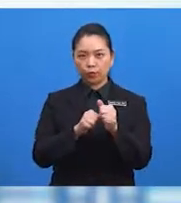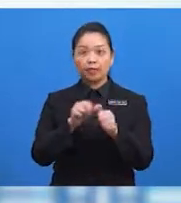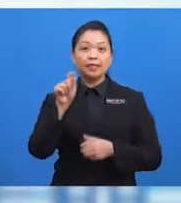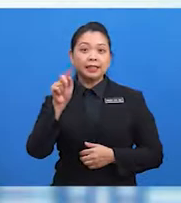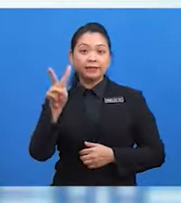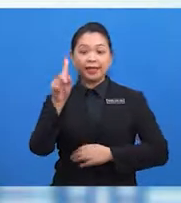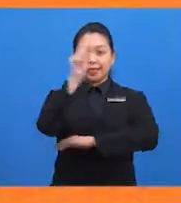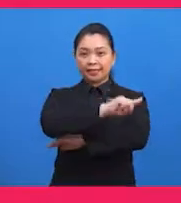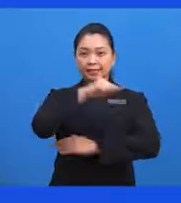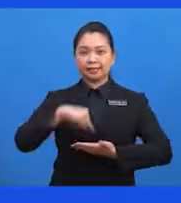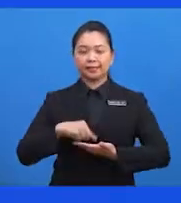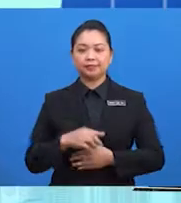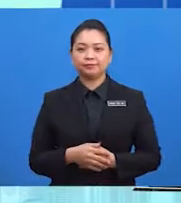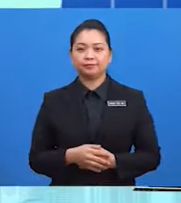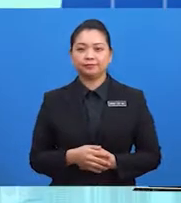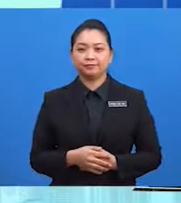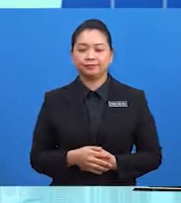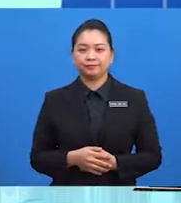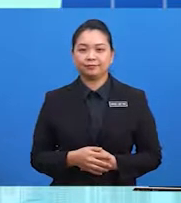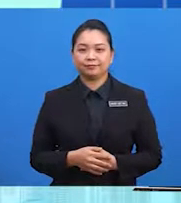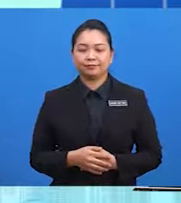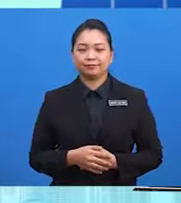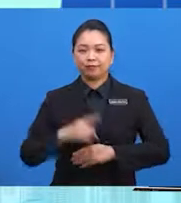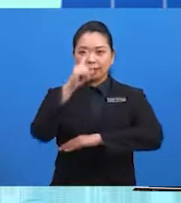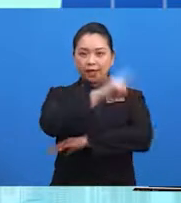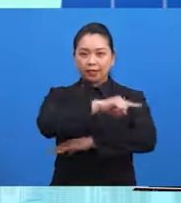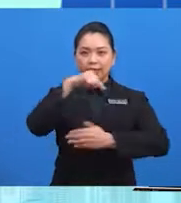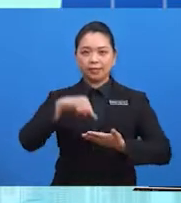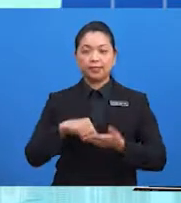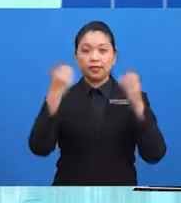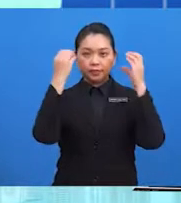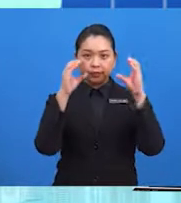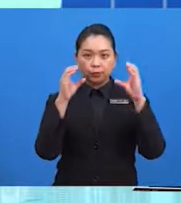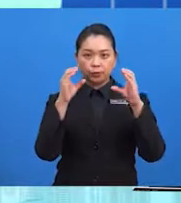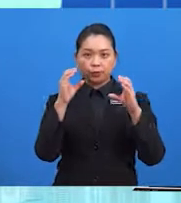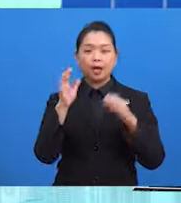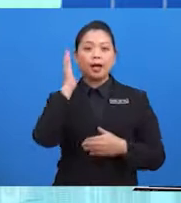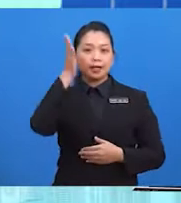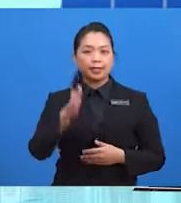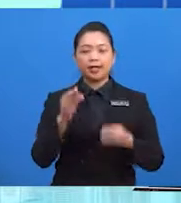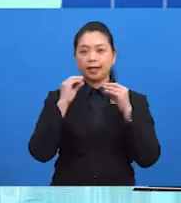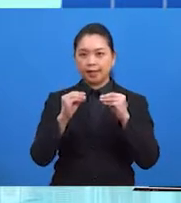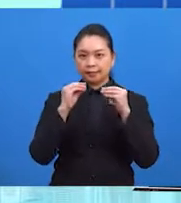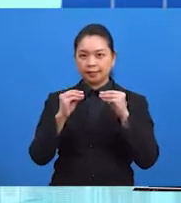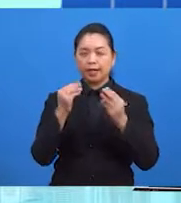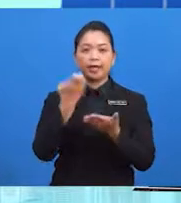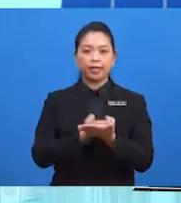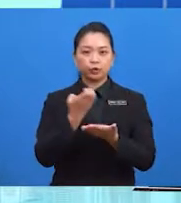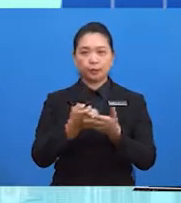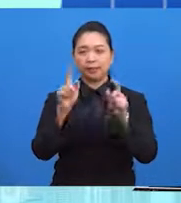pendidikan pada hari ini. Hari ini saya, Ahmad Aisar, akan mengajar topik ekonomi tingkatan